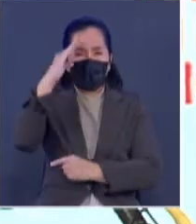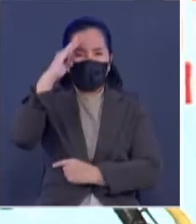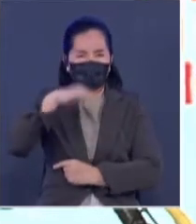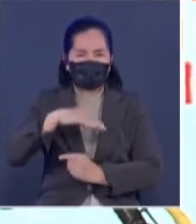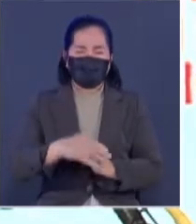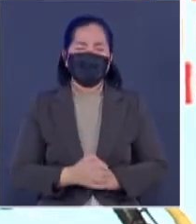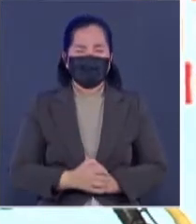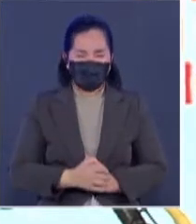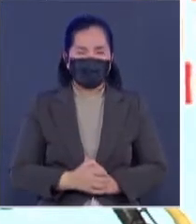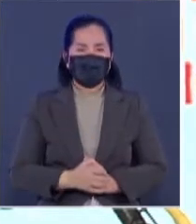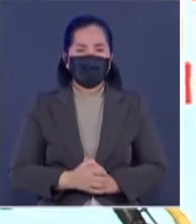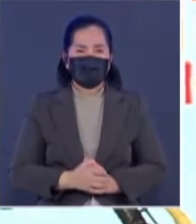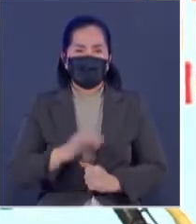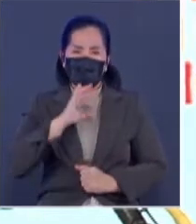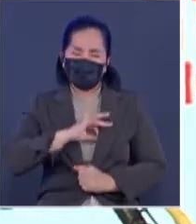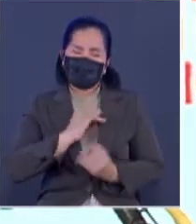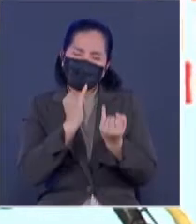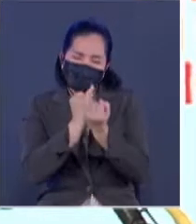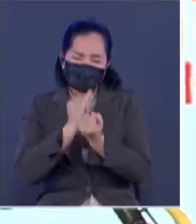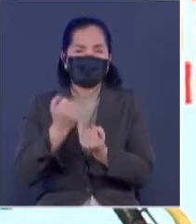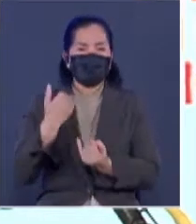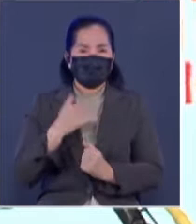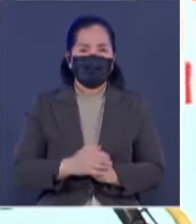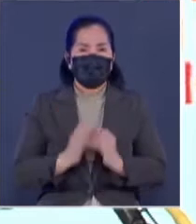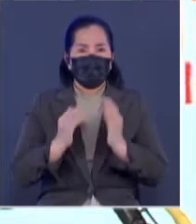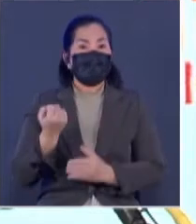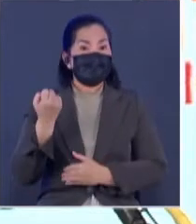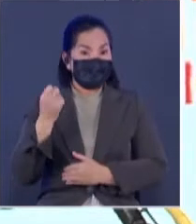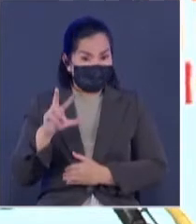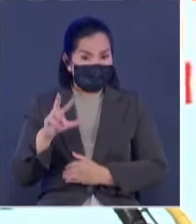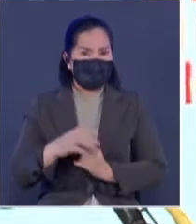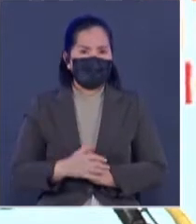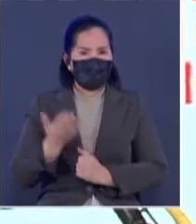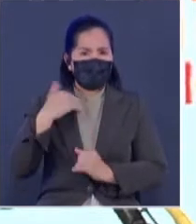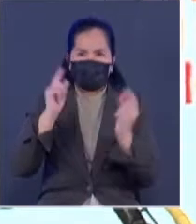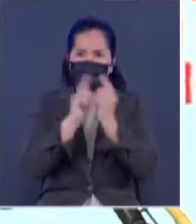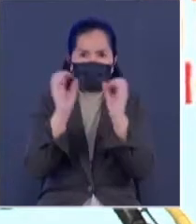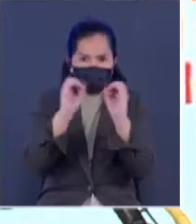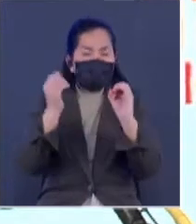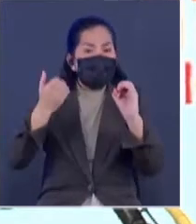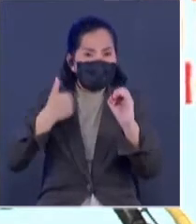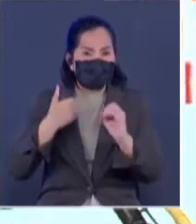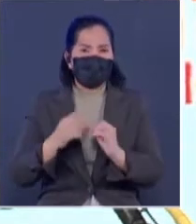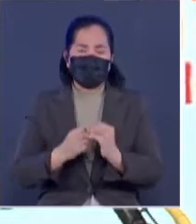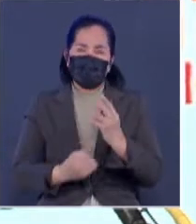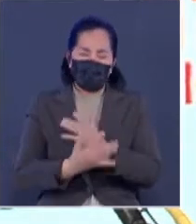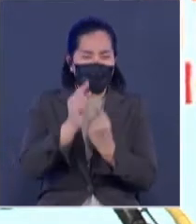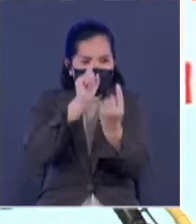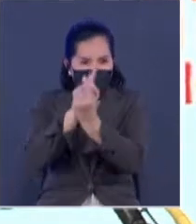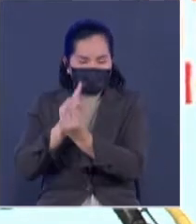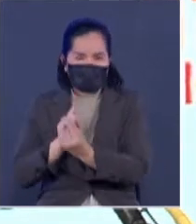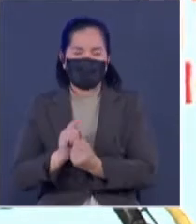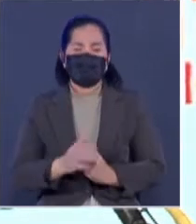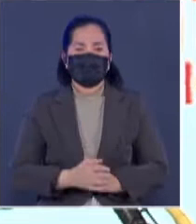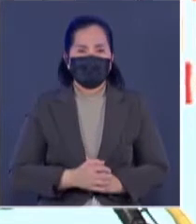ยได้ความแบบผูกพันอีกแบบนึงกลายเป็นว่าเรา13คนที่บางคนเราไม่เคยเจอกันมาก่อนไม่ได้สนิทกันมาก่อน